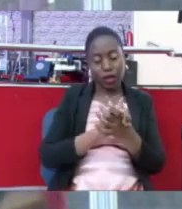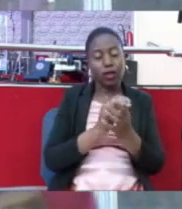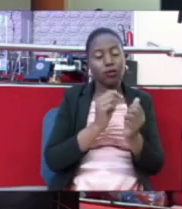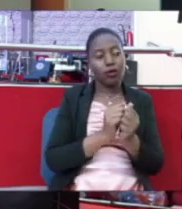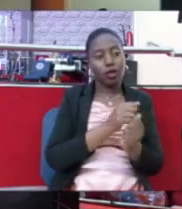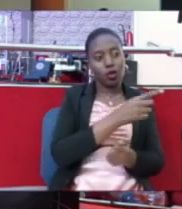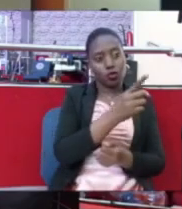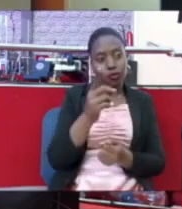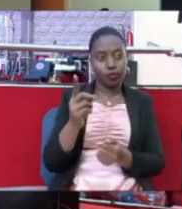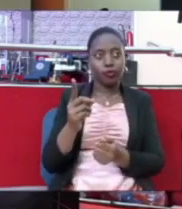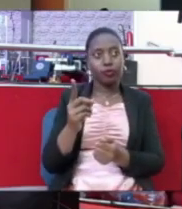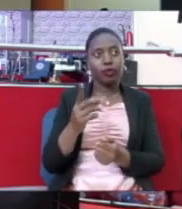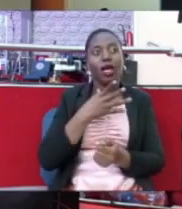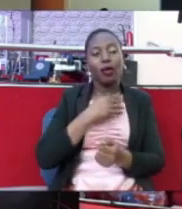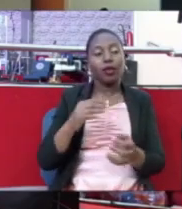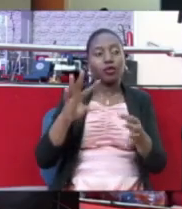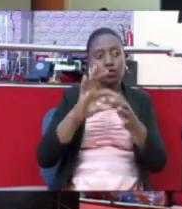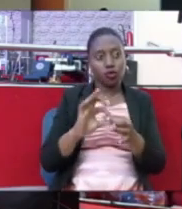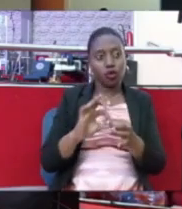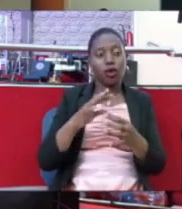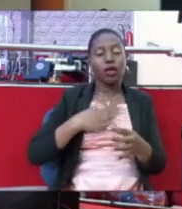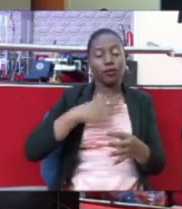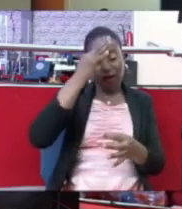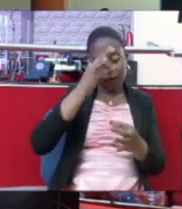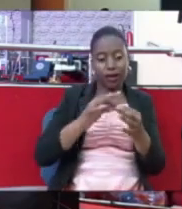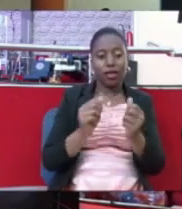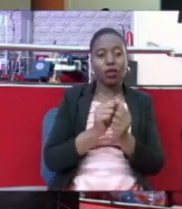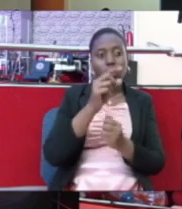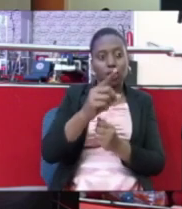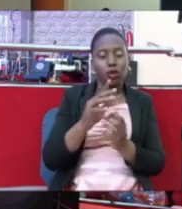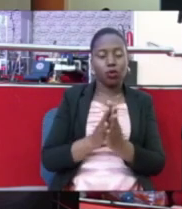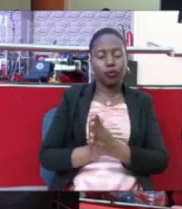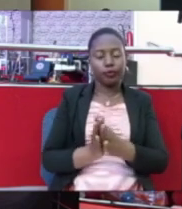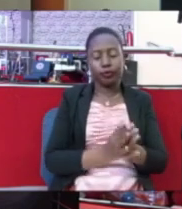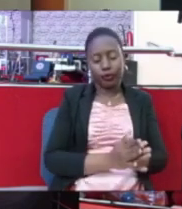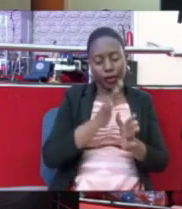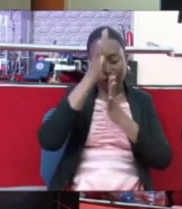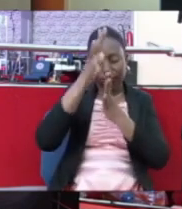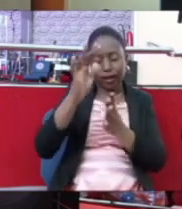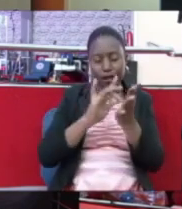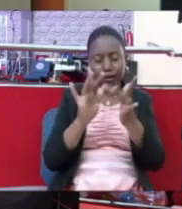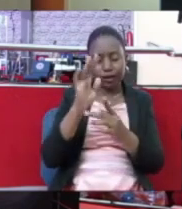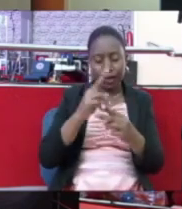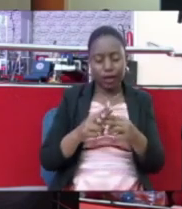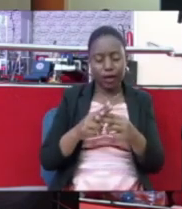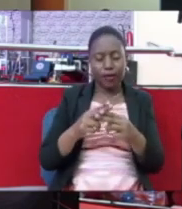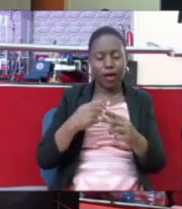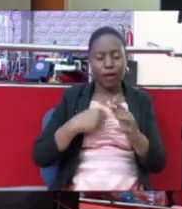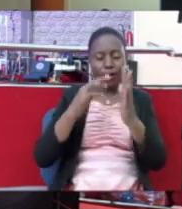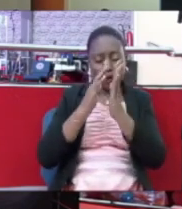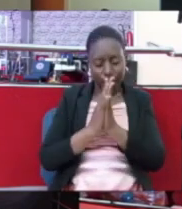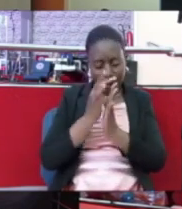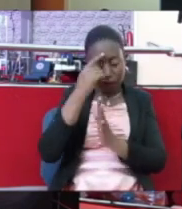wewe. I want to join my faith with you. Nataka nikajiunganishe imani yangu na wewe. Father, in Jesus name. I pray for